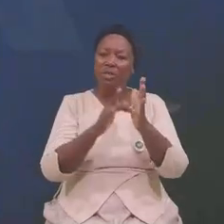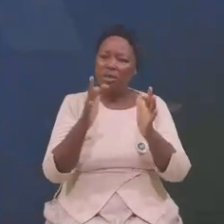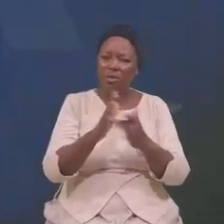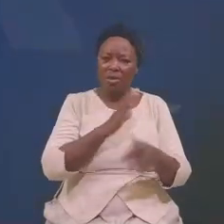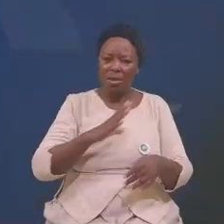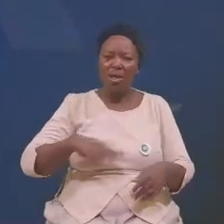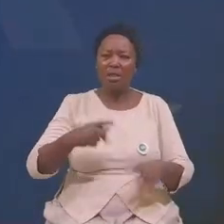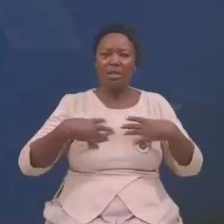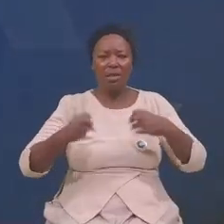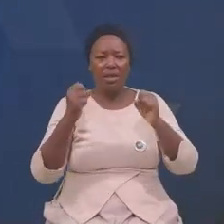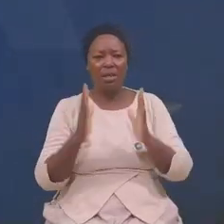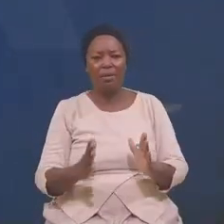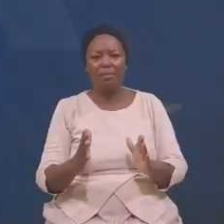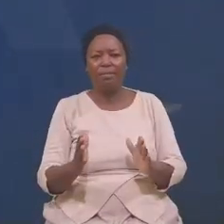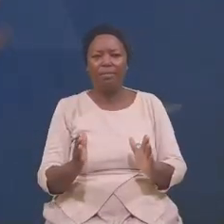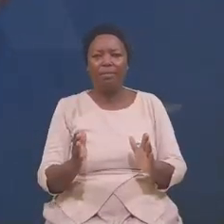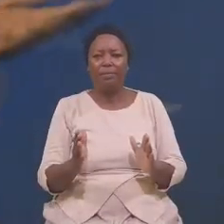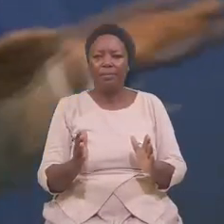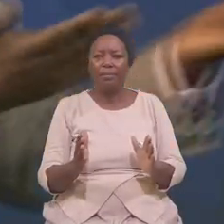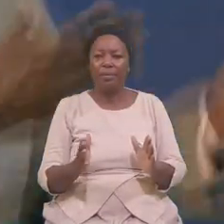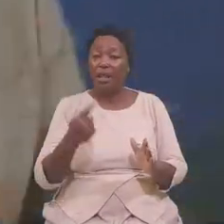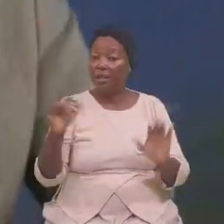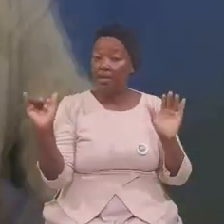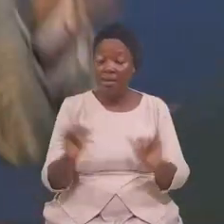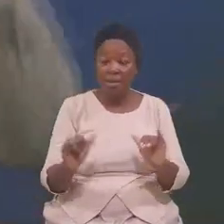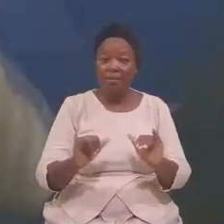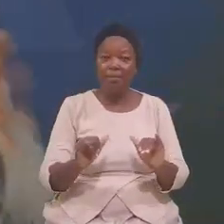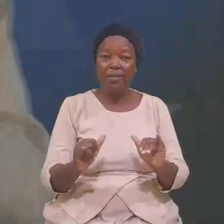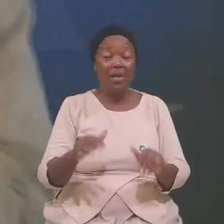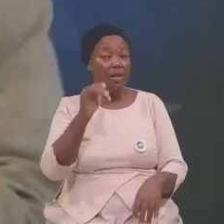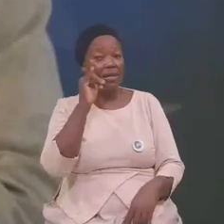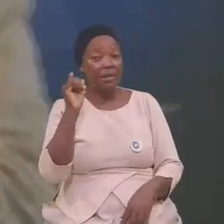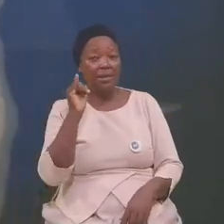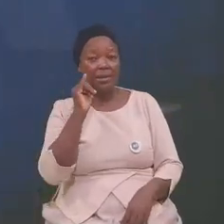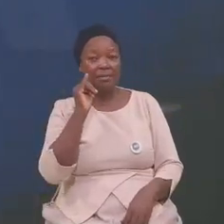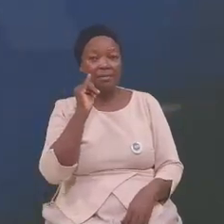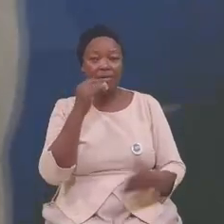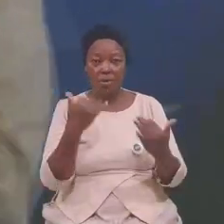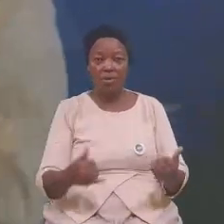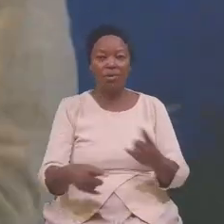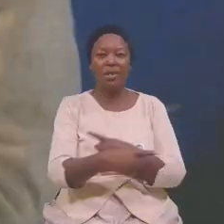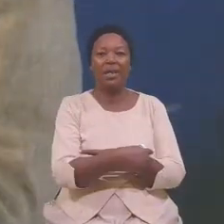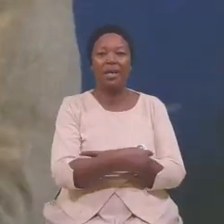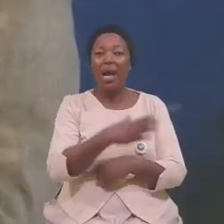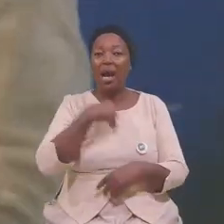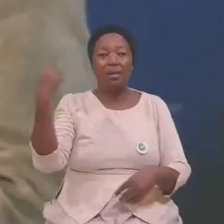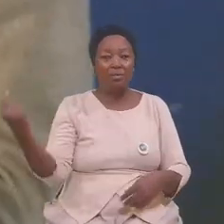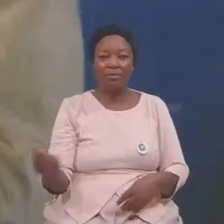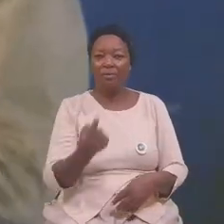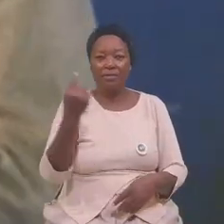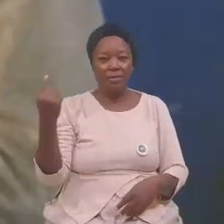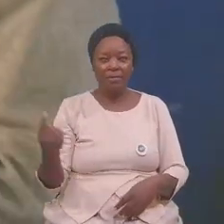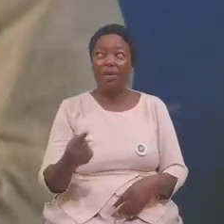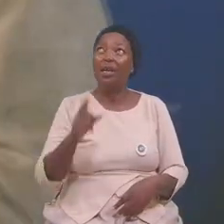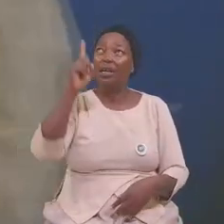guérisseur, le même hier, aujourd'hui et éternellement. Il a